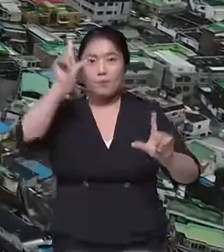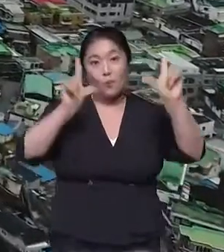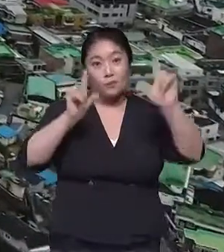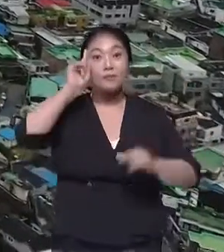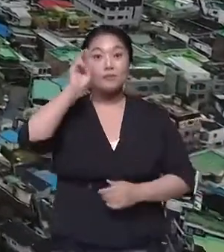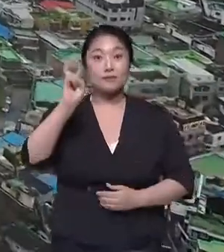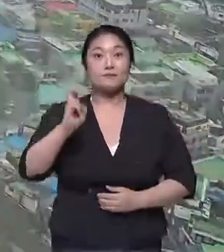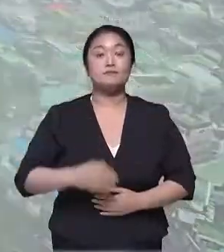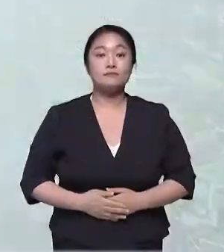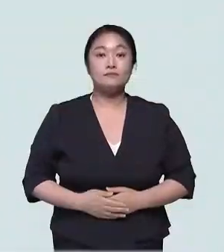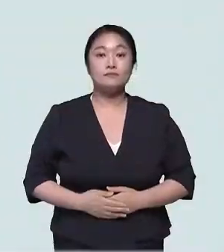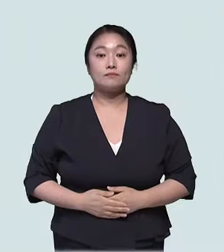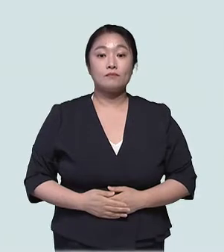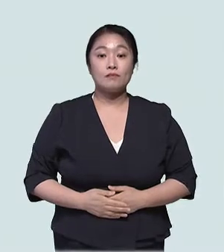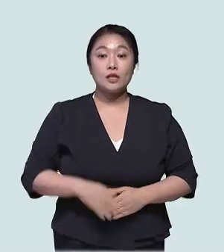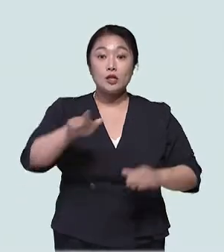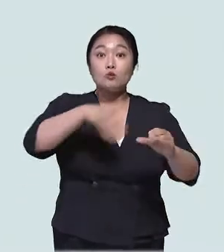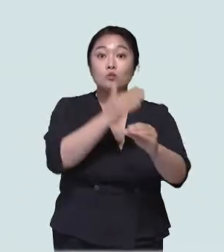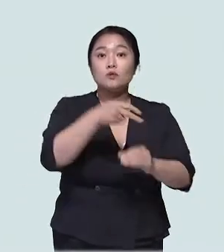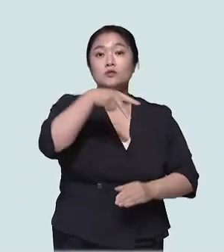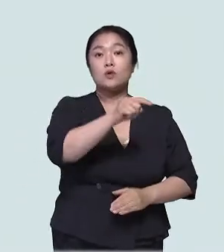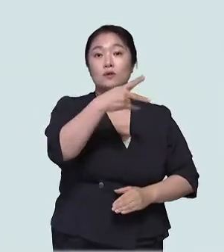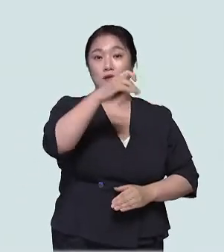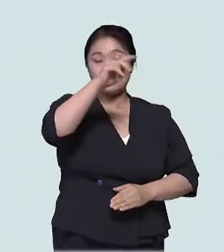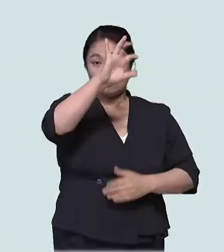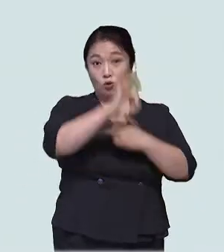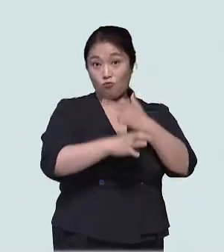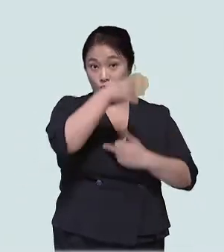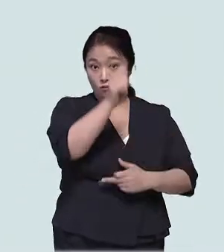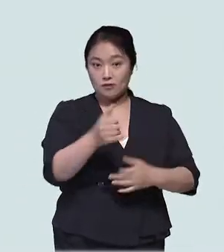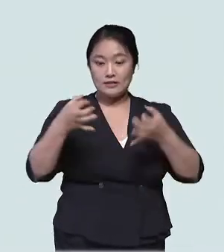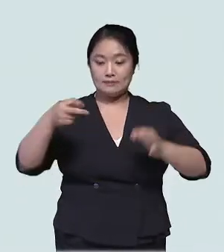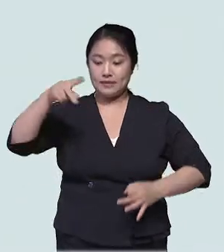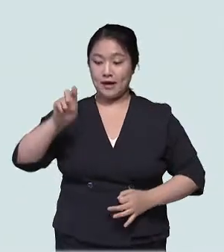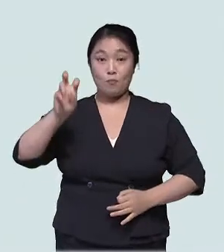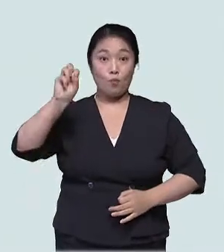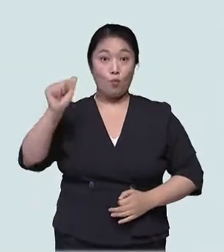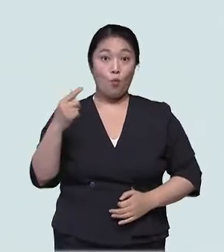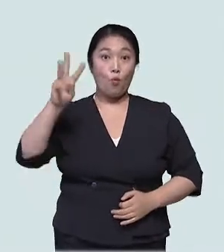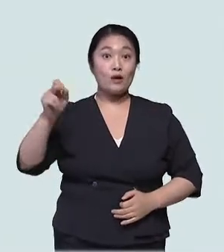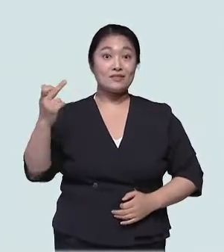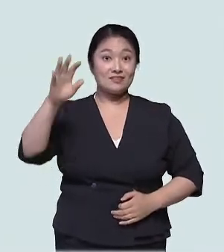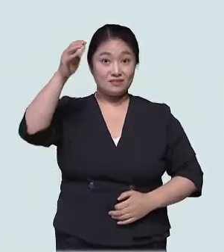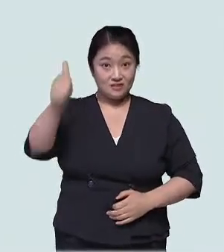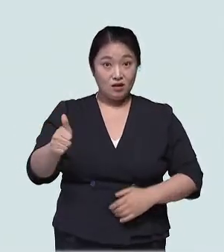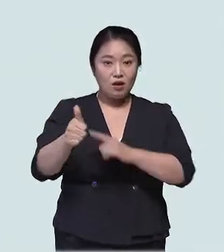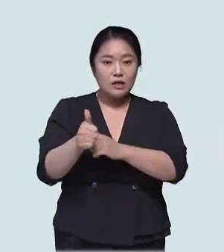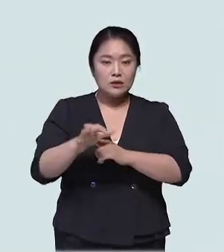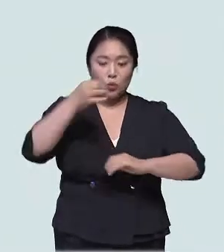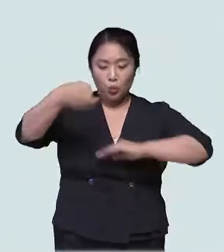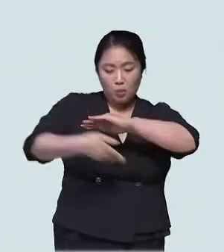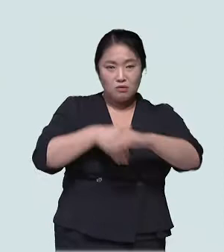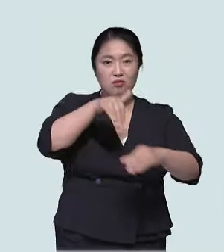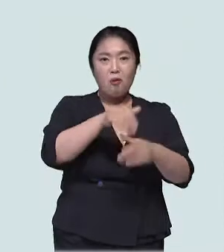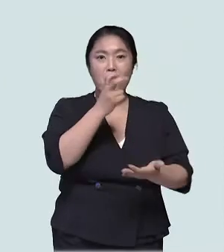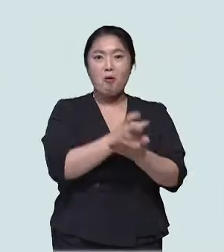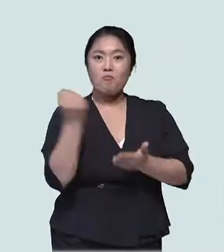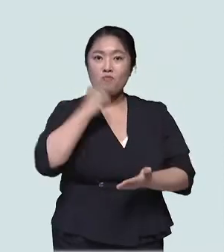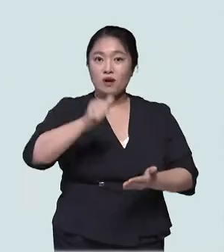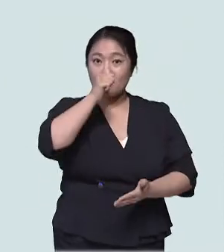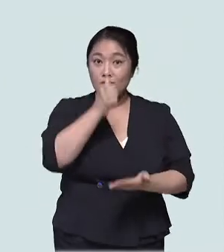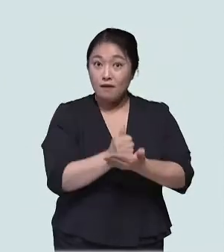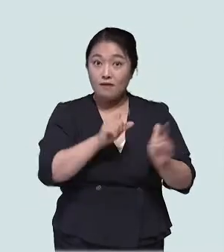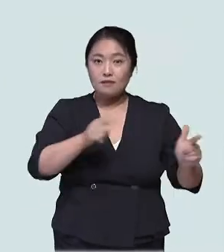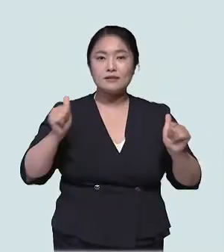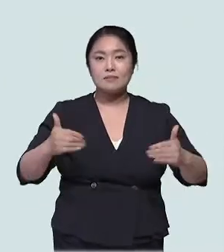예상됩니다 이런 가운데 서대석 서구청장 과 김 3호 광산구청장 이 금품 수수와 선거법 위반